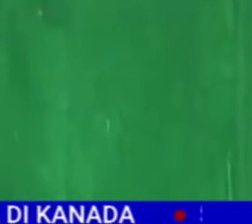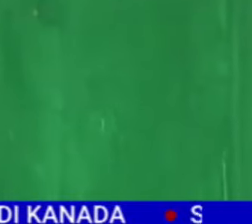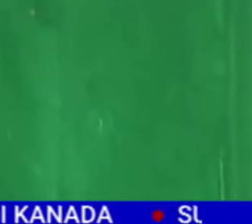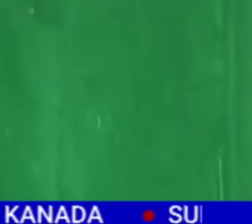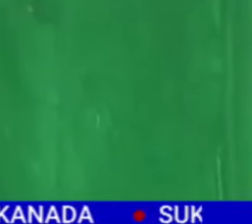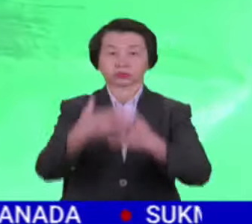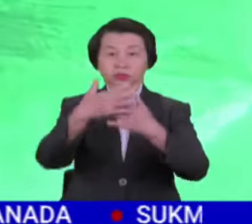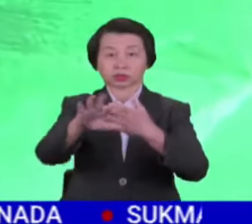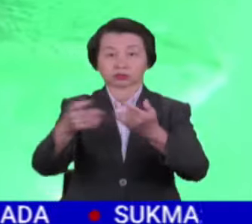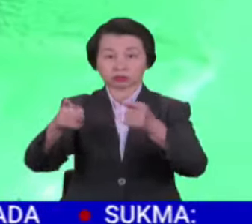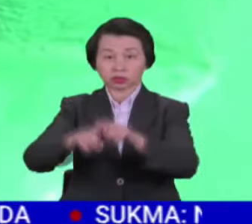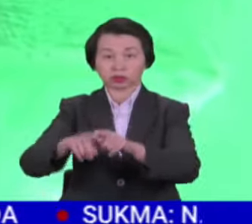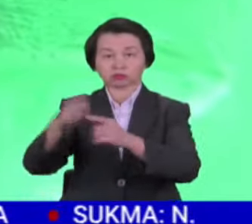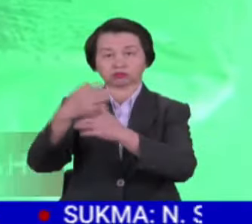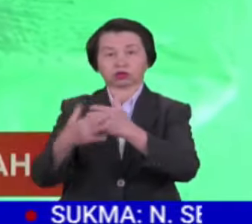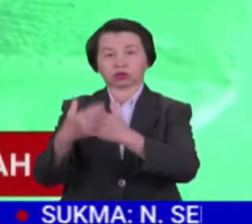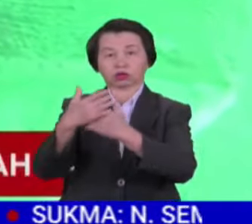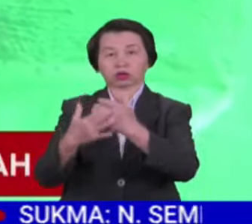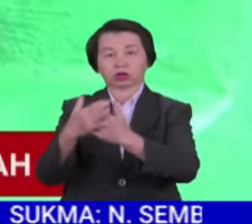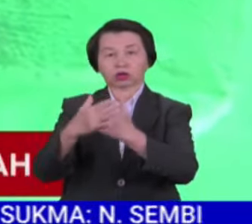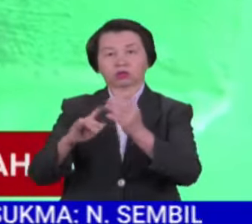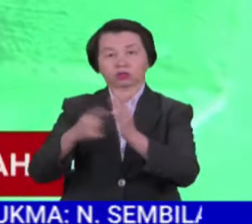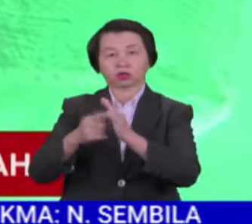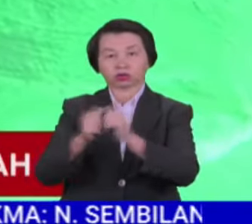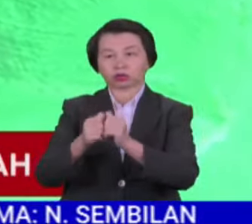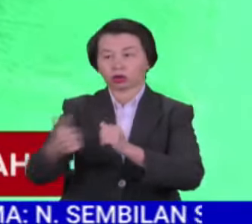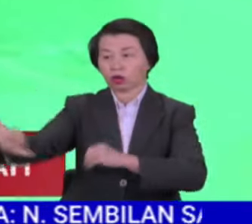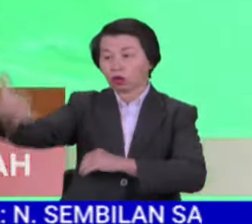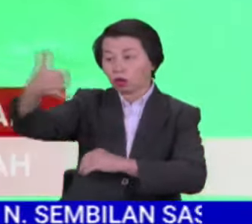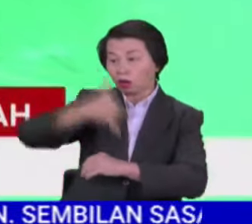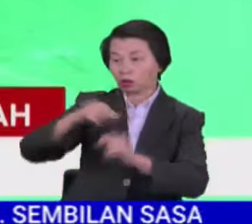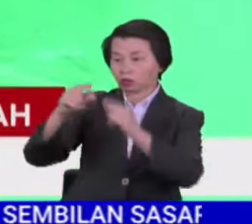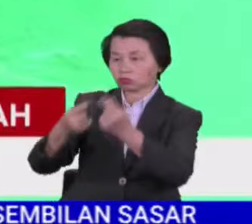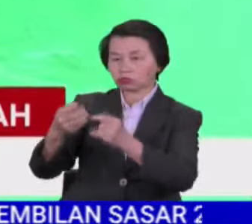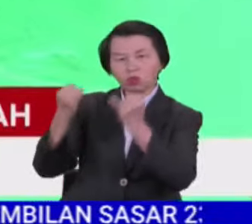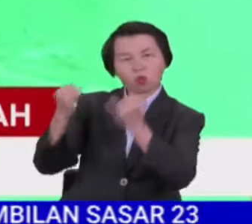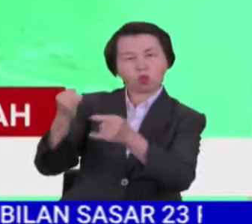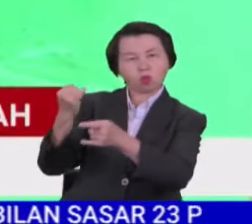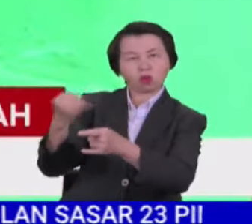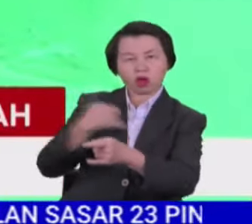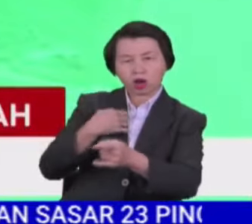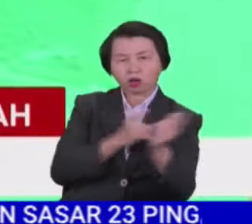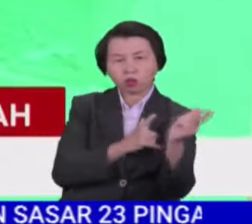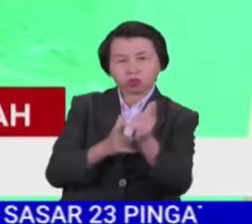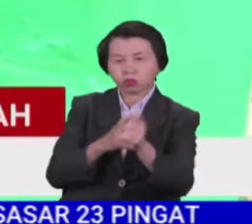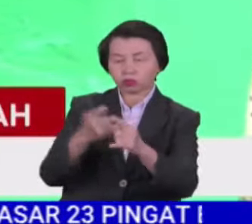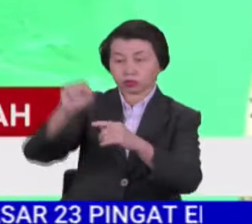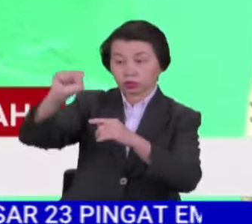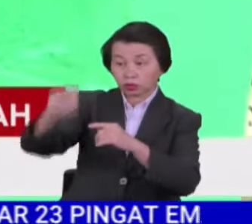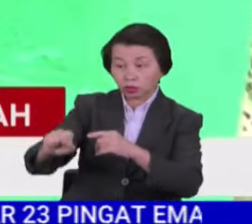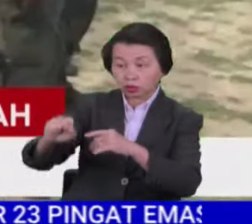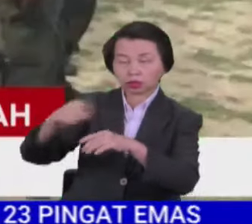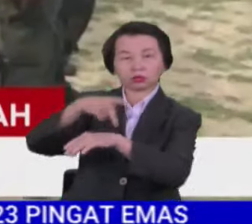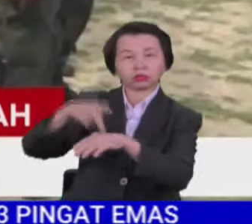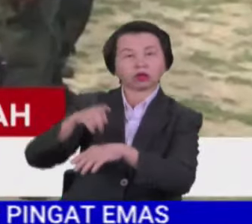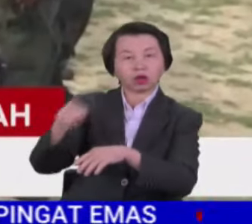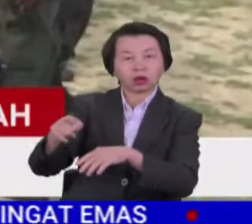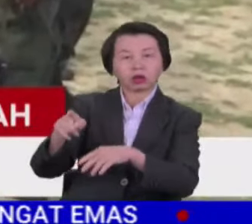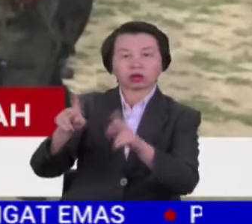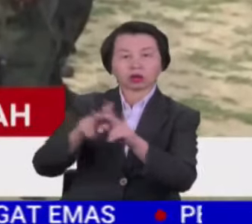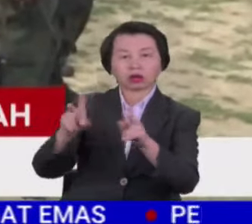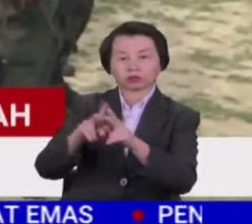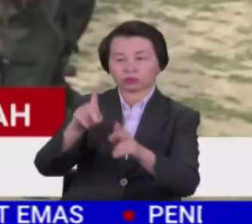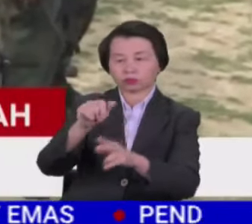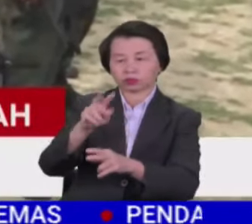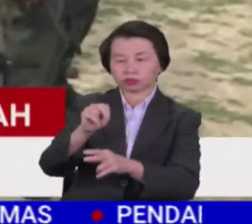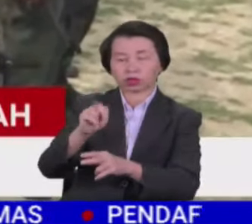selepas insiden berdarah yang bermula dengan pencuri bohan sekumpulan pengganas bersenjata dari selatan Filipina di kampung